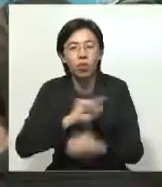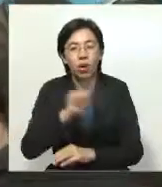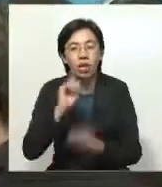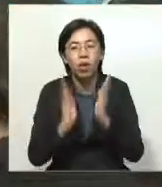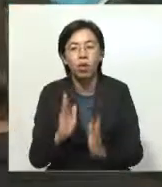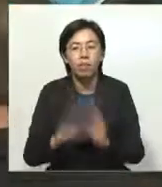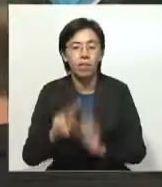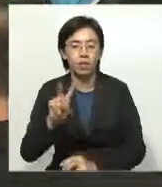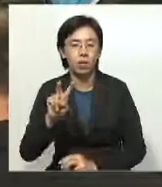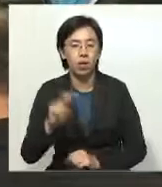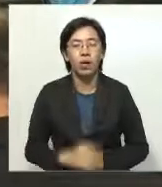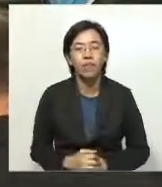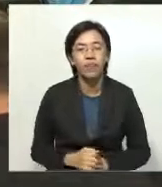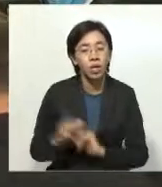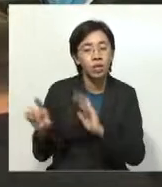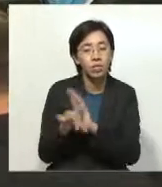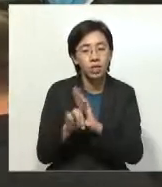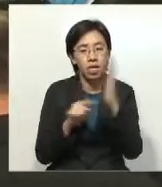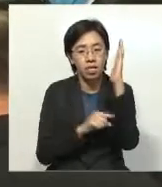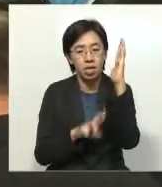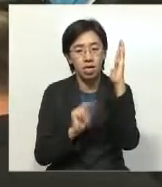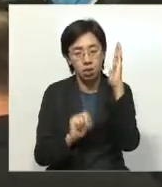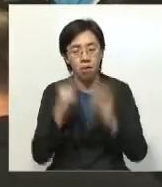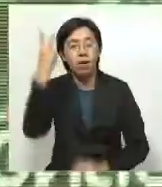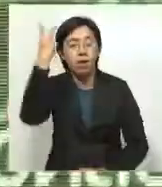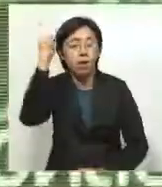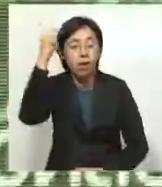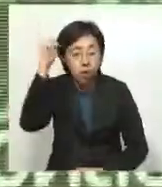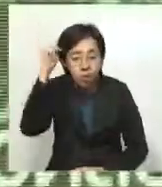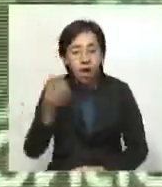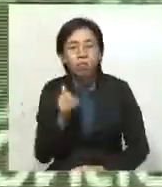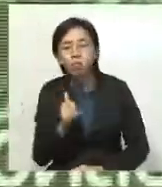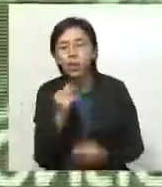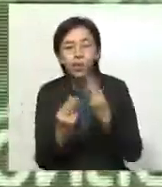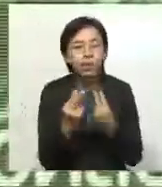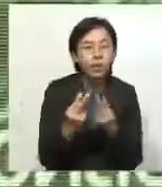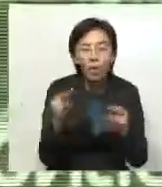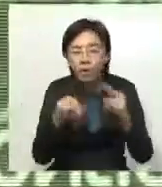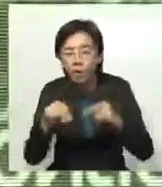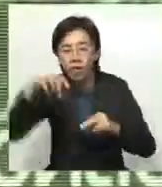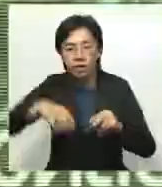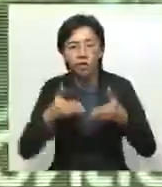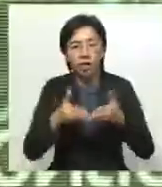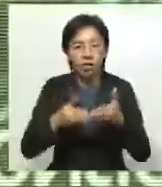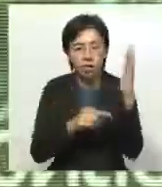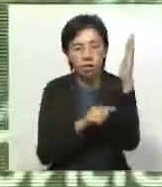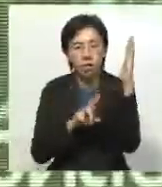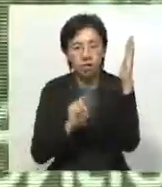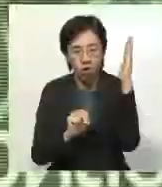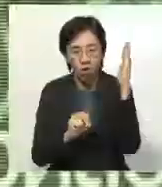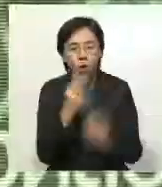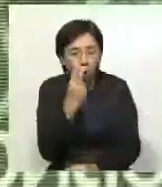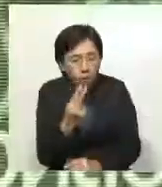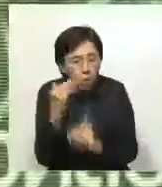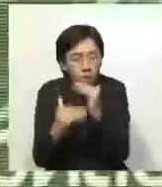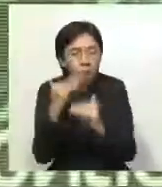นและจุดสุดท้ายที่จังหวัดระนองนะคะนายกรัฐมนตรีตรวจท่าเรือระนองติดตามความคืบหน้าการพั